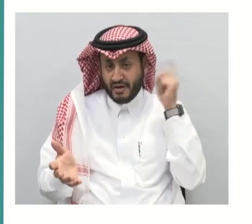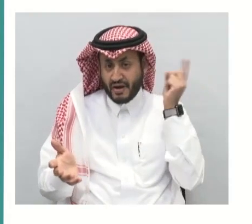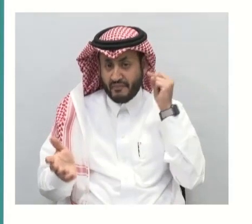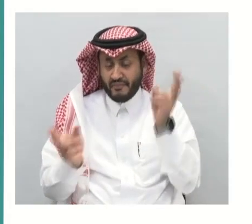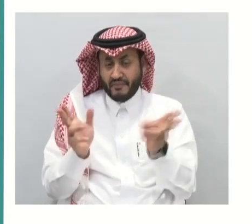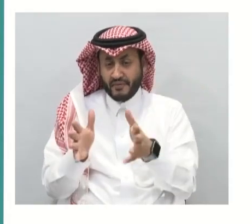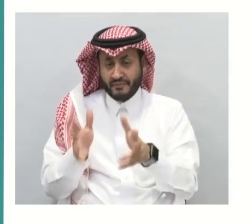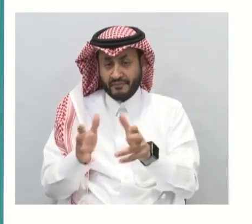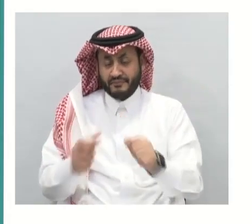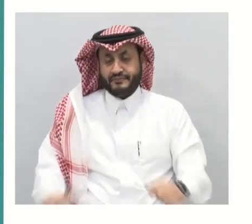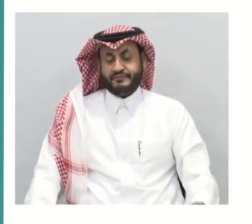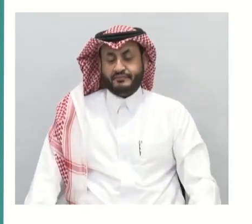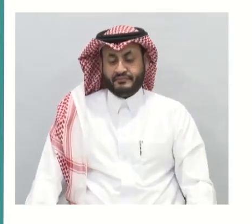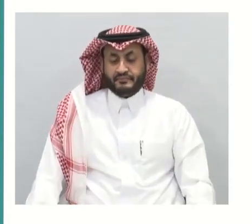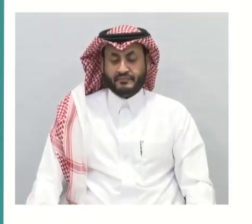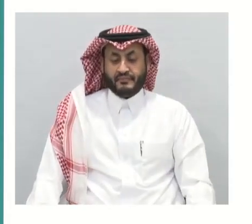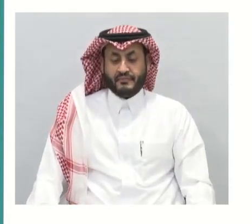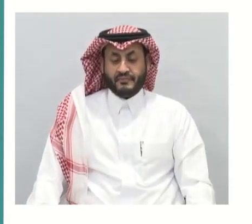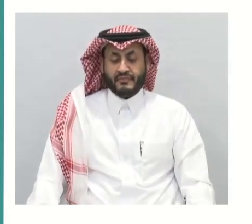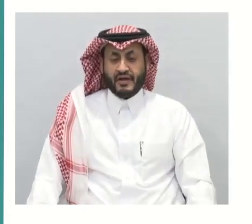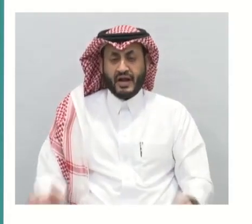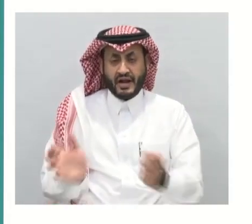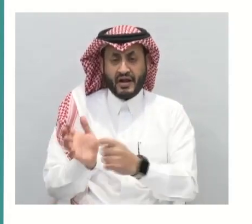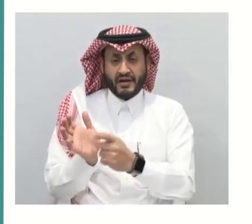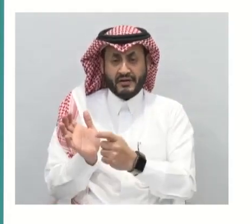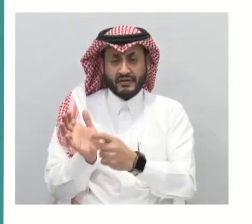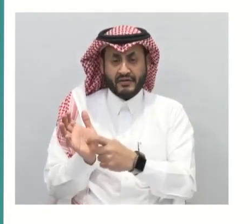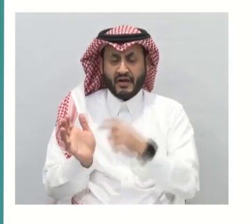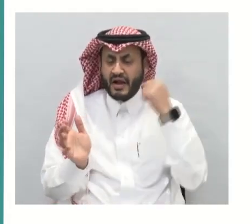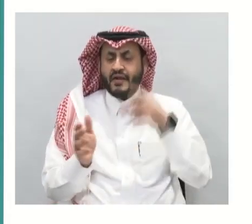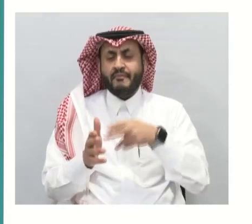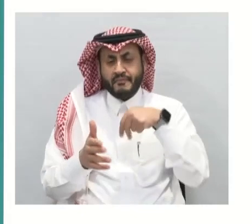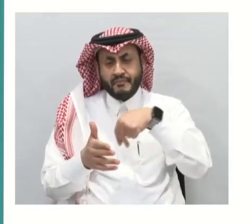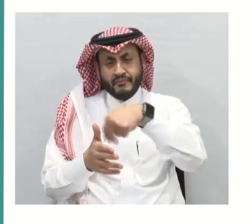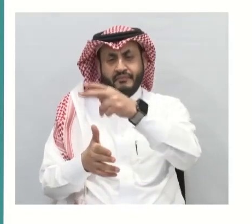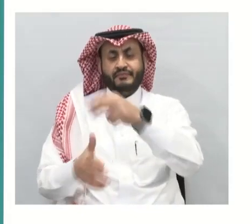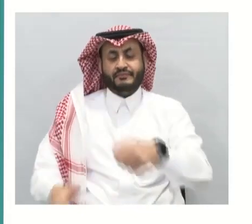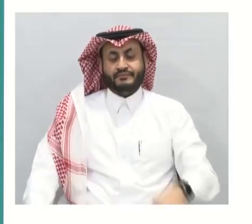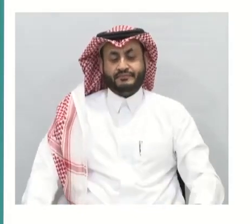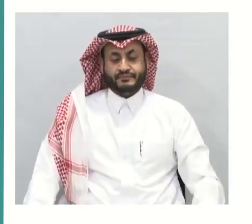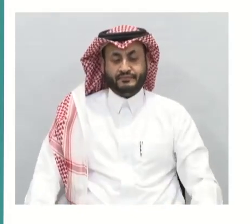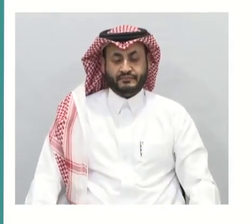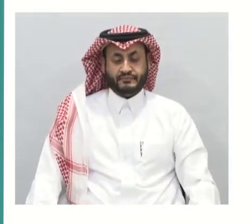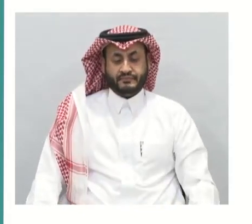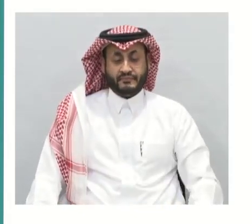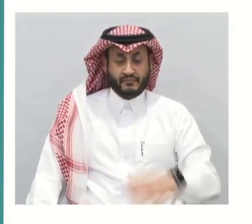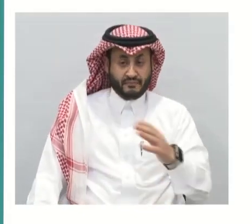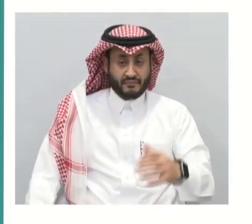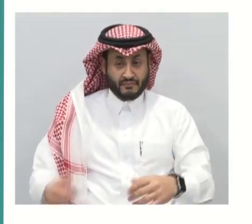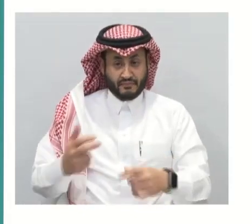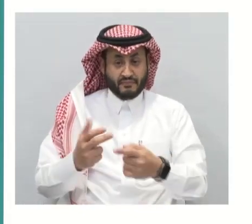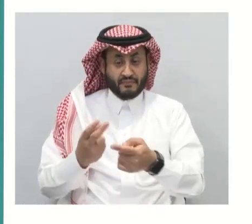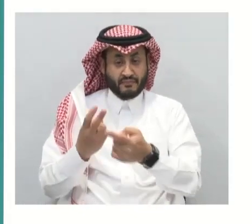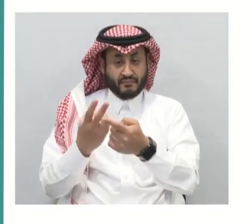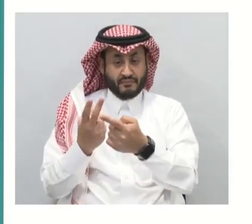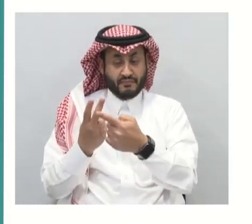السمعيه الاهتزازات تبدا تطرق ثم تكمل هذه السلسله بعد ذلك تصل